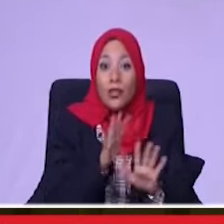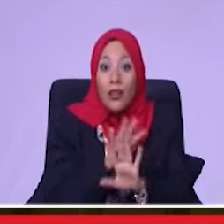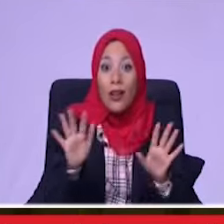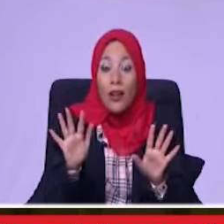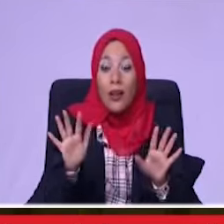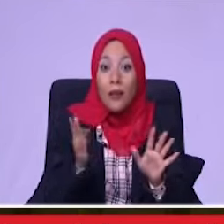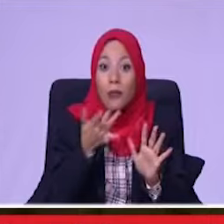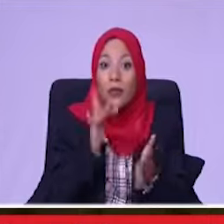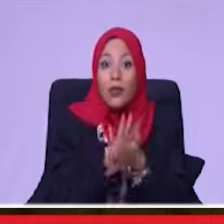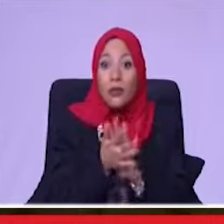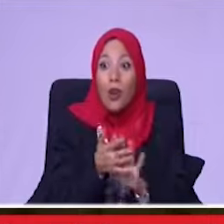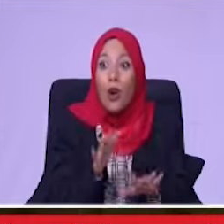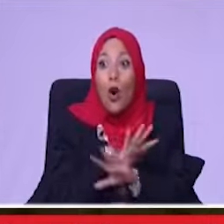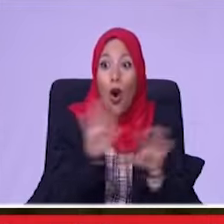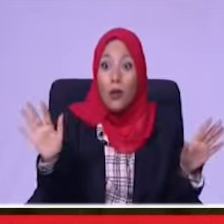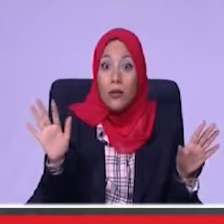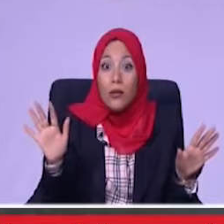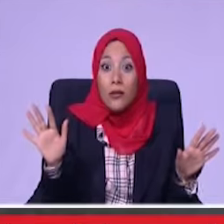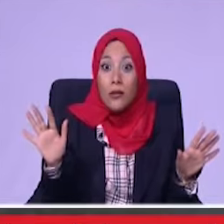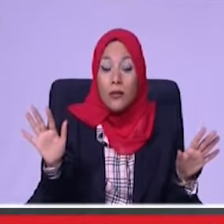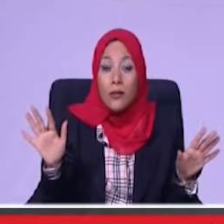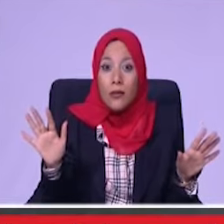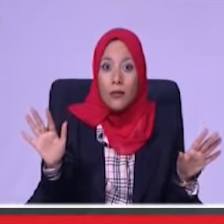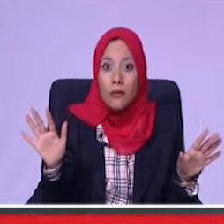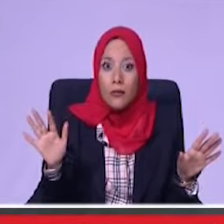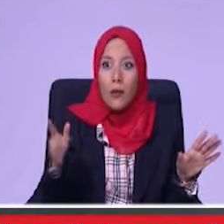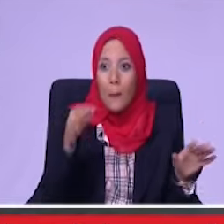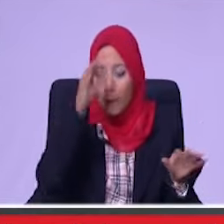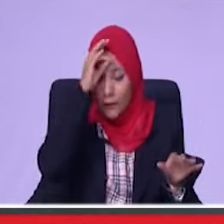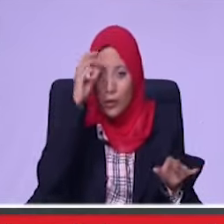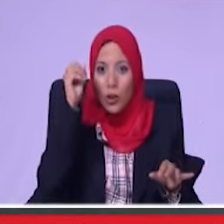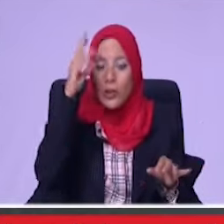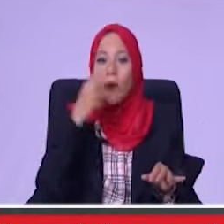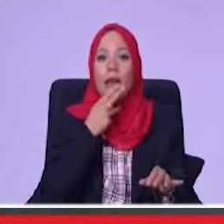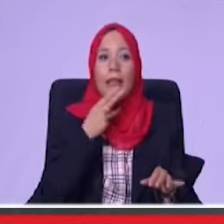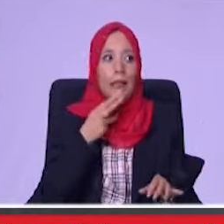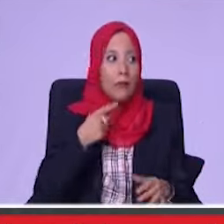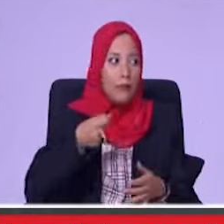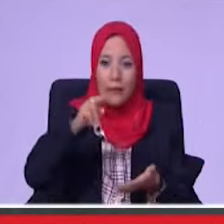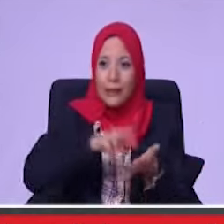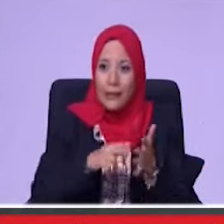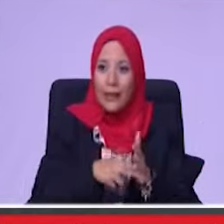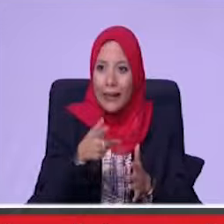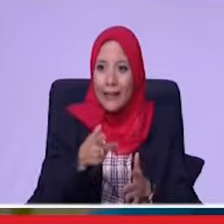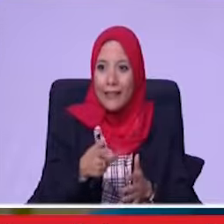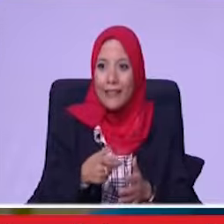مفيش خالص. خالص. يعني لو قلت له صباح ازيك؟